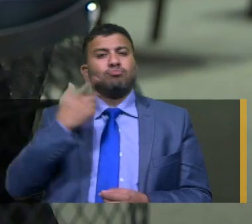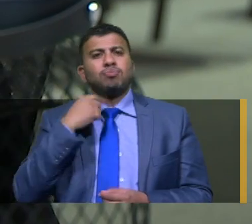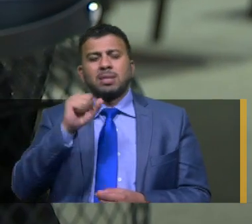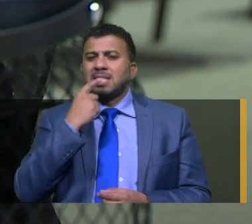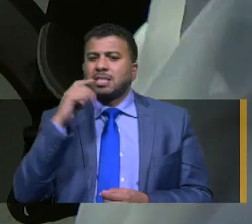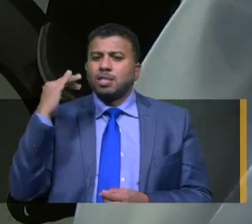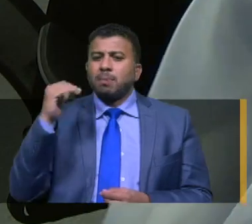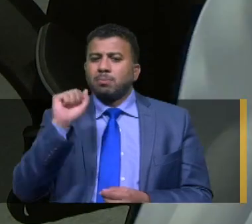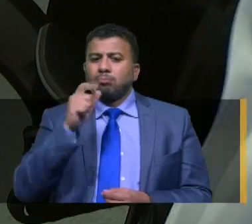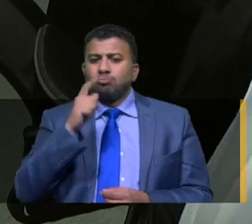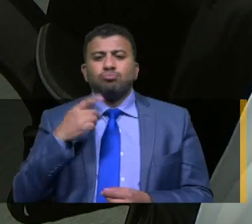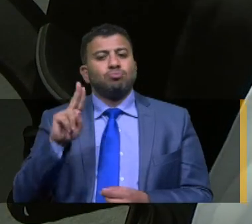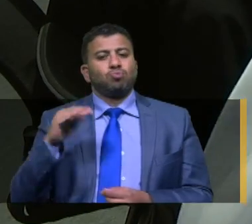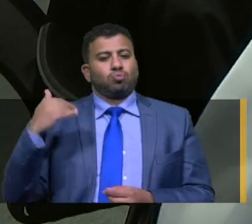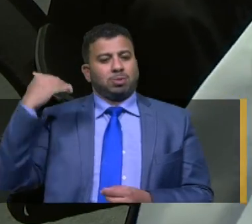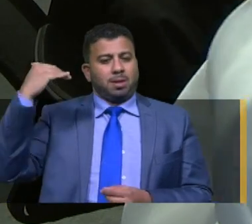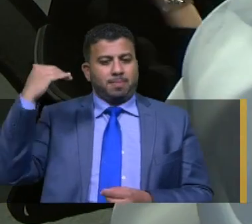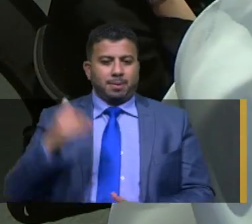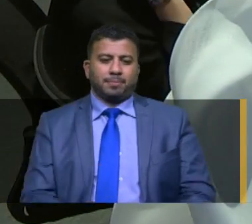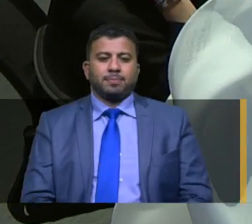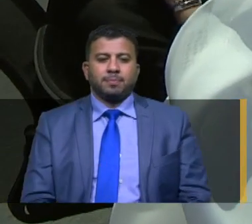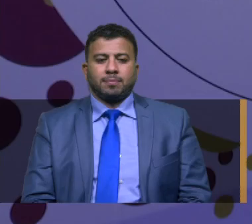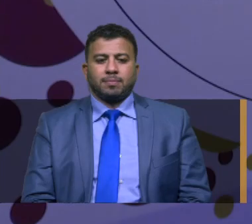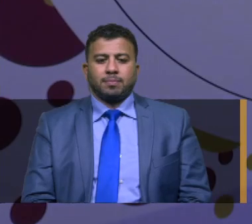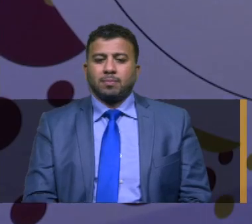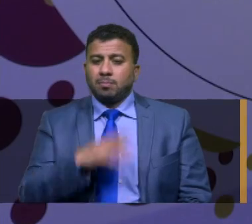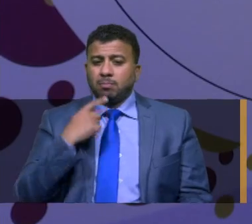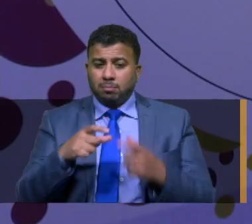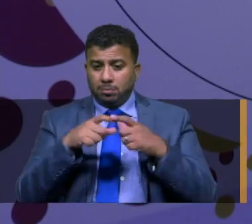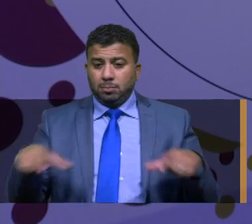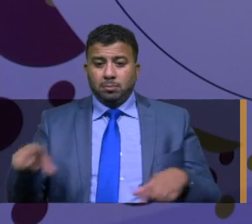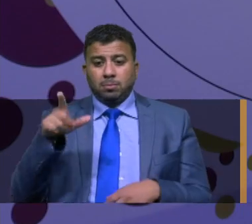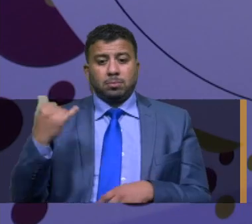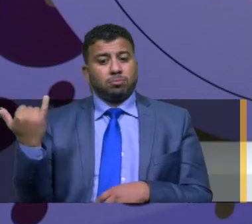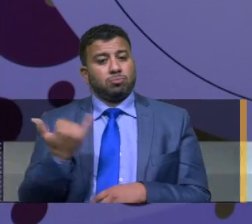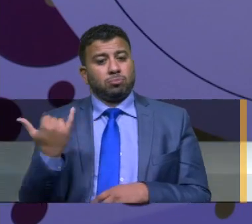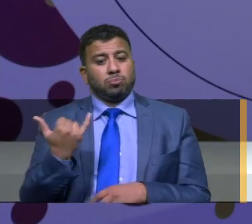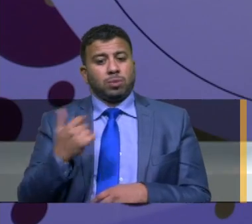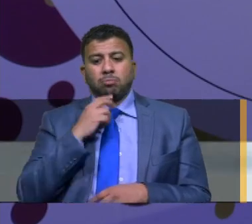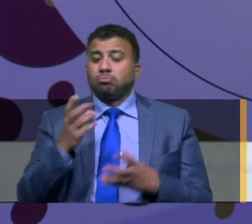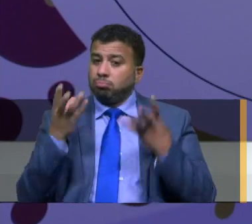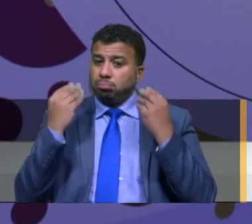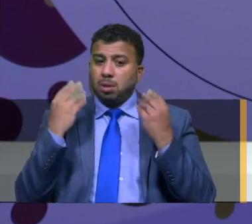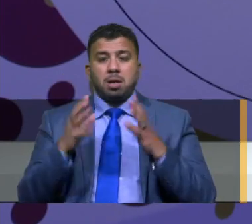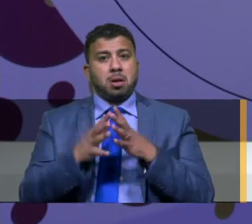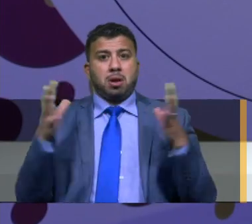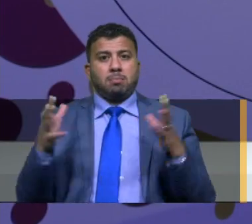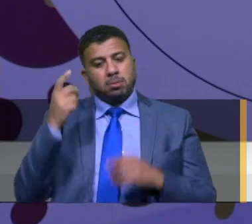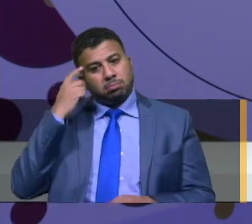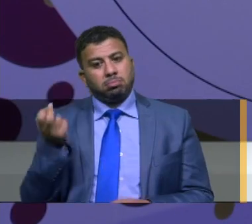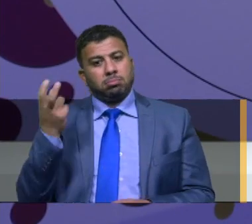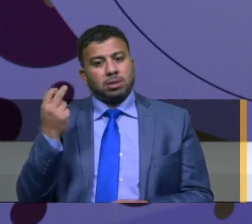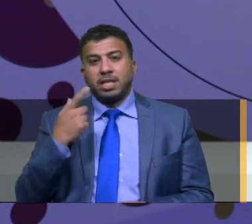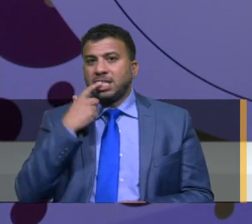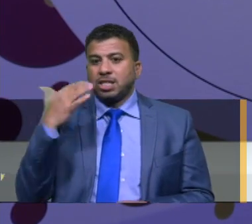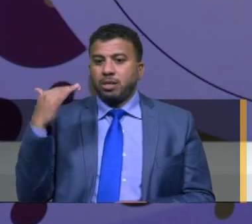بناء مستقبل التنمية. إيجاد المنصة هذه كان لها دور وتأثير كبير في اقتراحات الشباب،